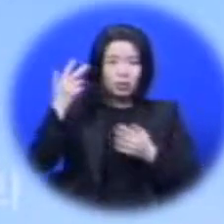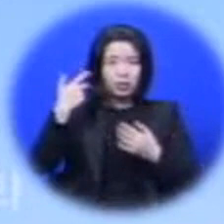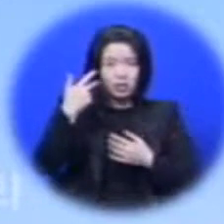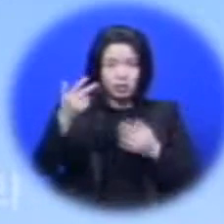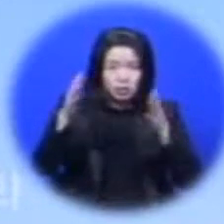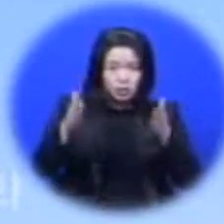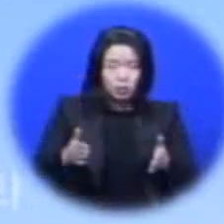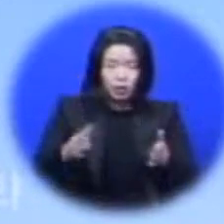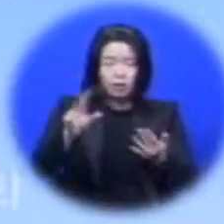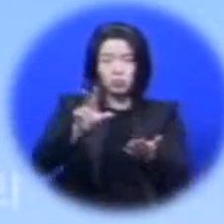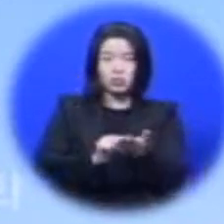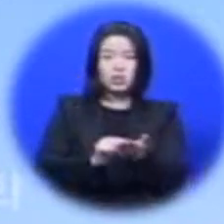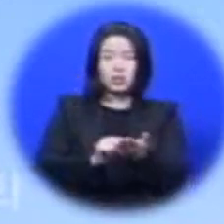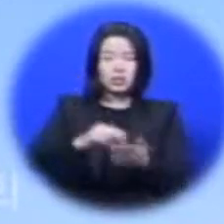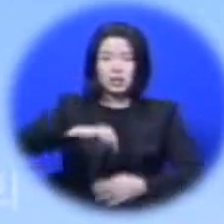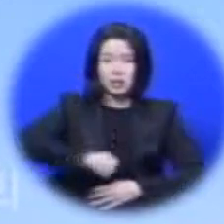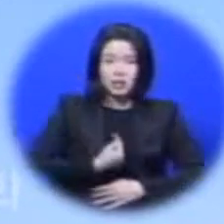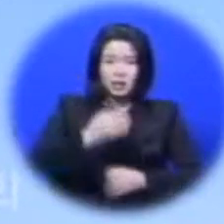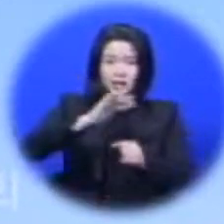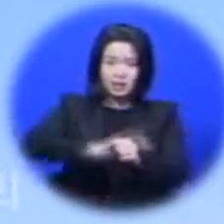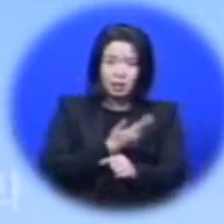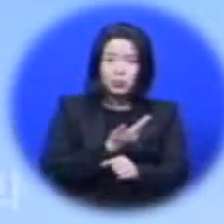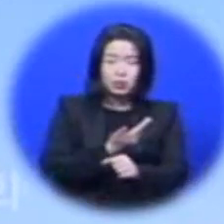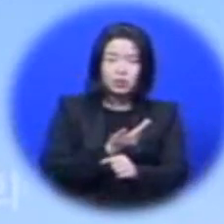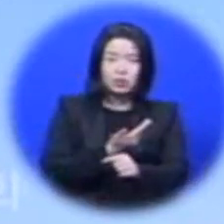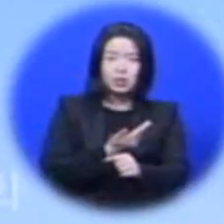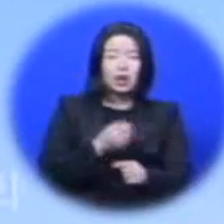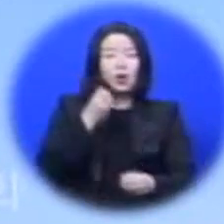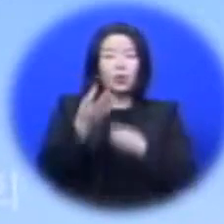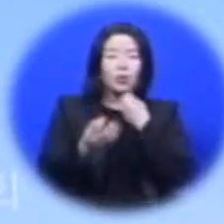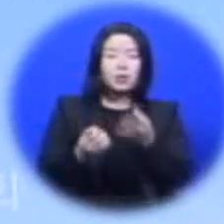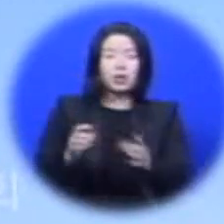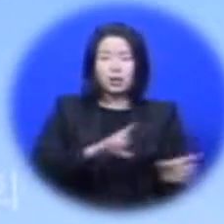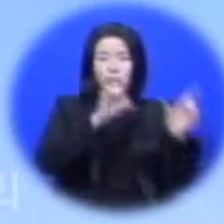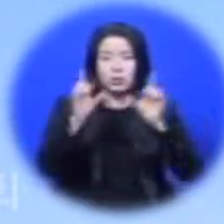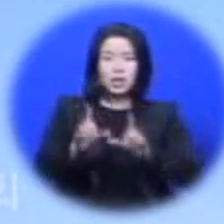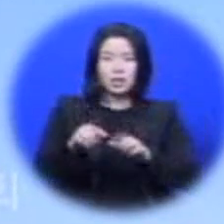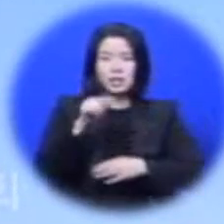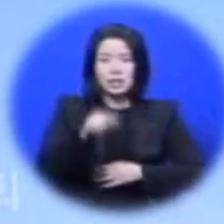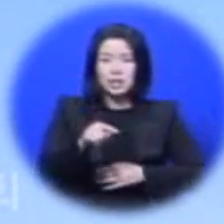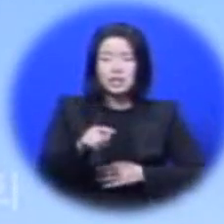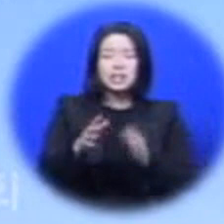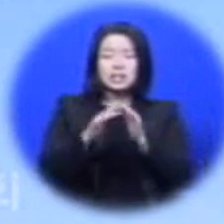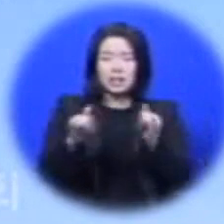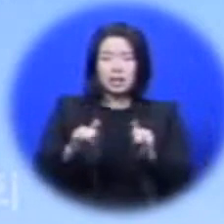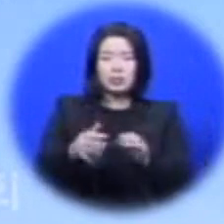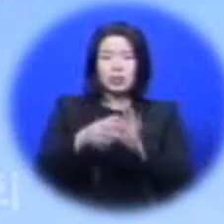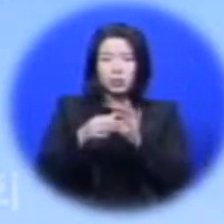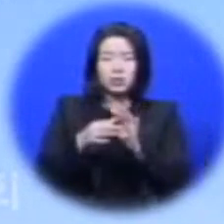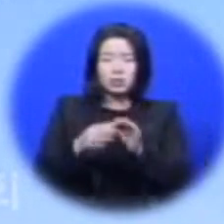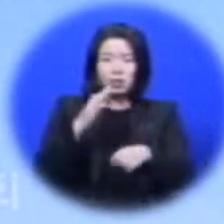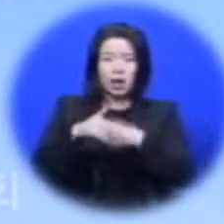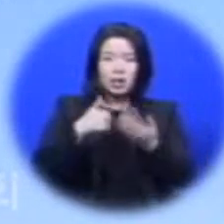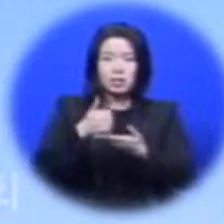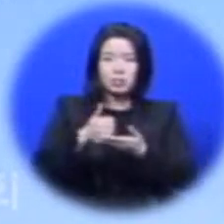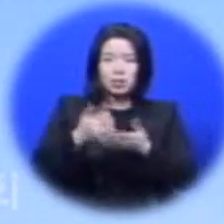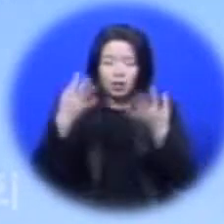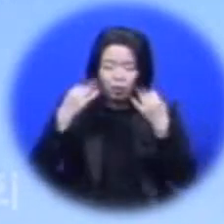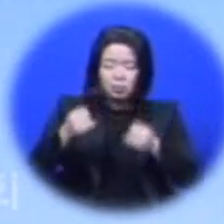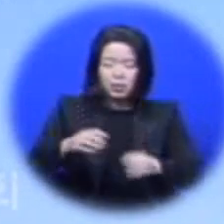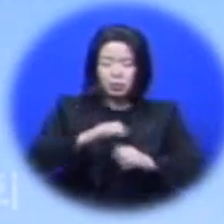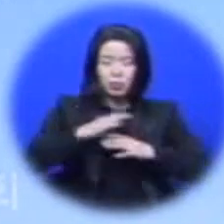삶의 문제를, 자기의 잘못을 고백하고 사는 이들을 통하여 주님은 얼마나 놀라운 일을